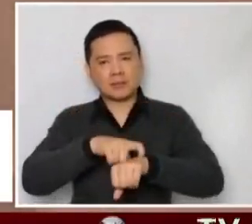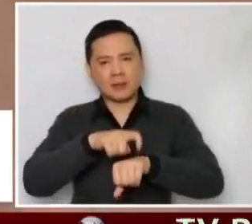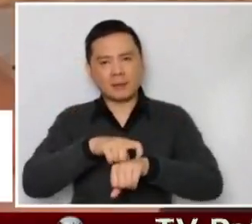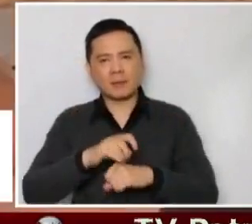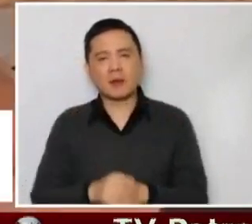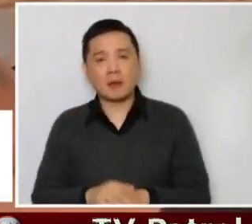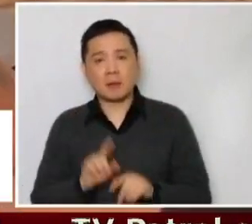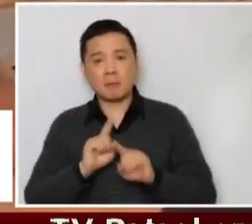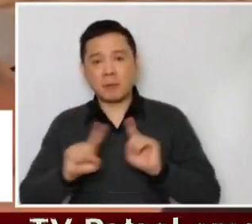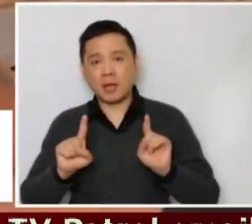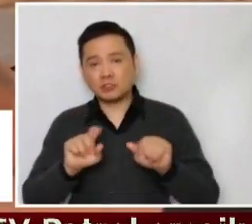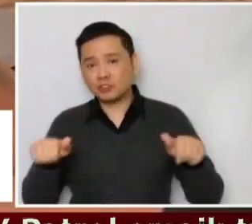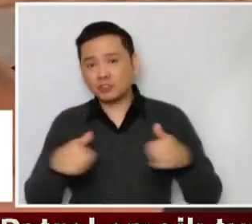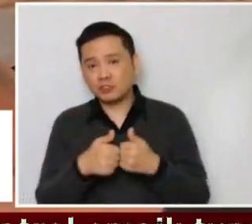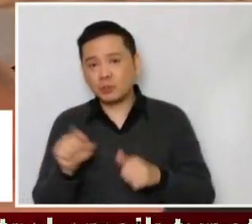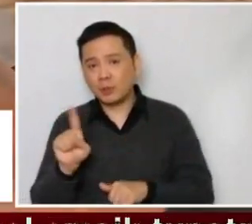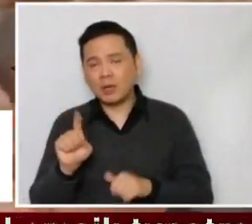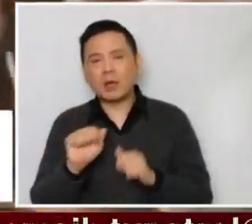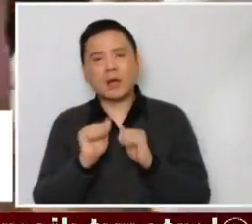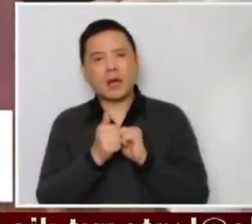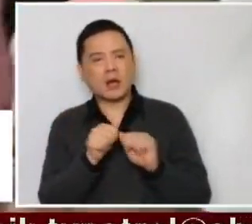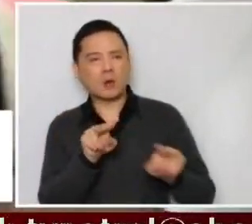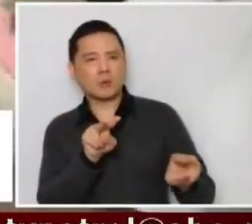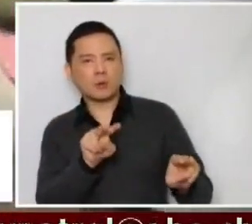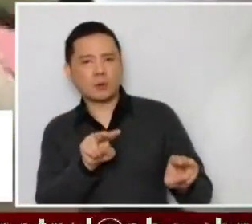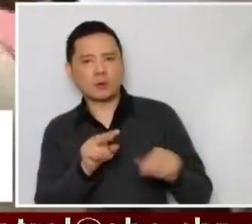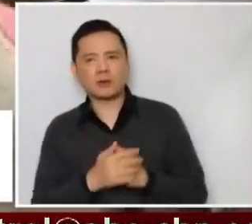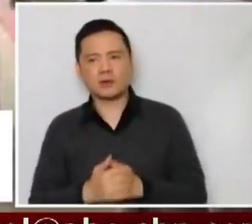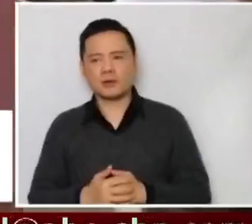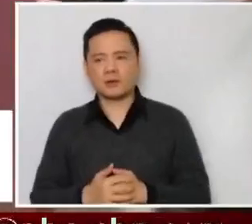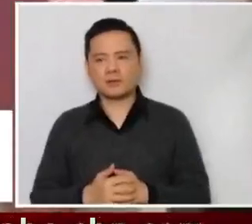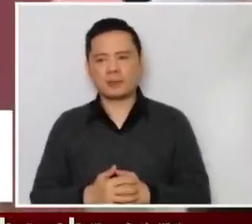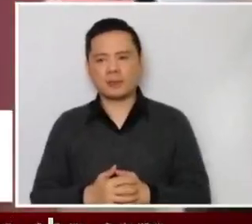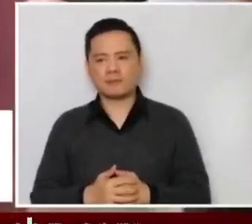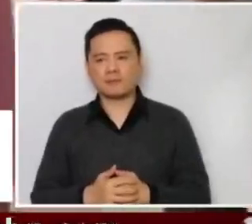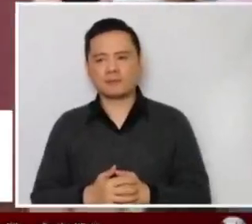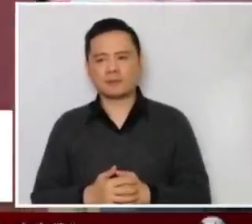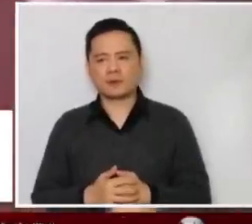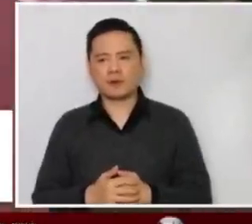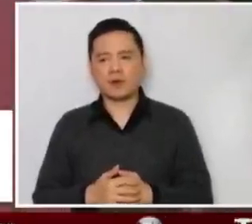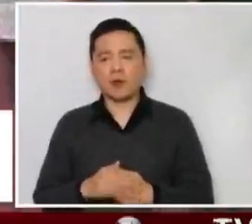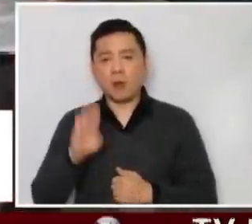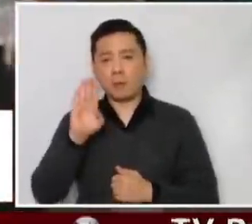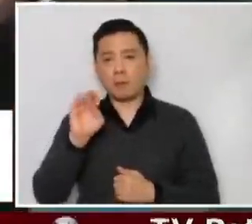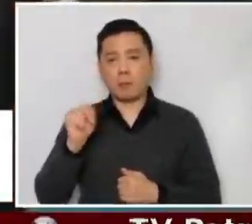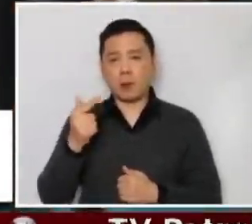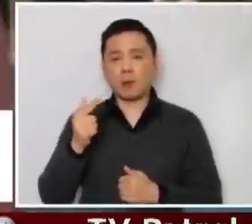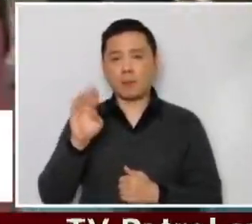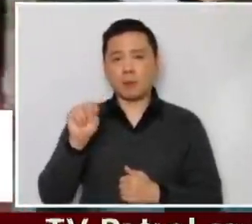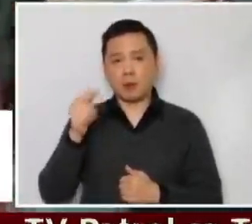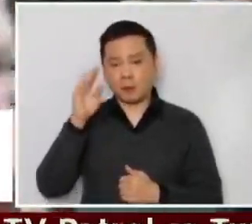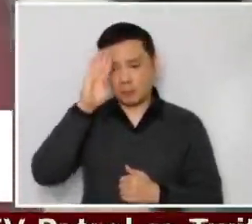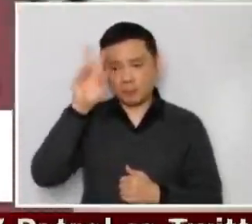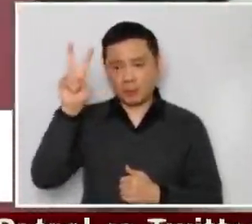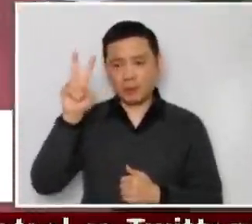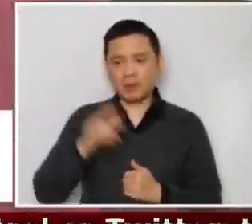kanila, kung paano ito imo-monitor. Sa ngayon, isa si Bongbong Marcos sa malimit na